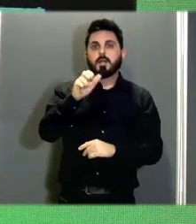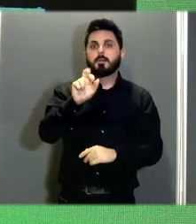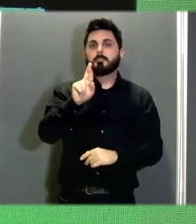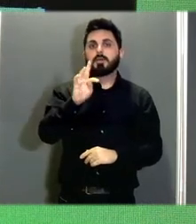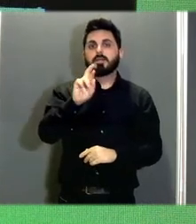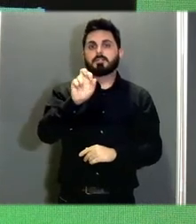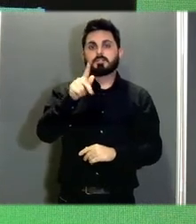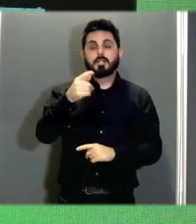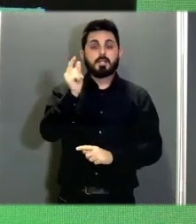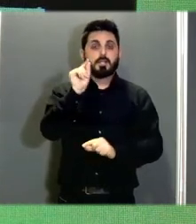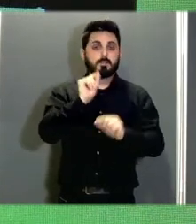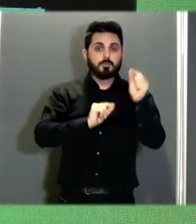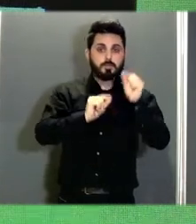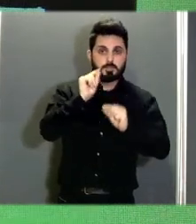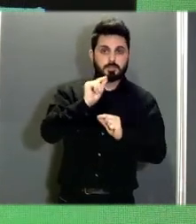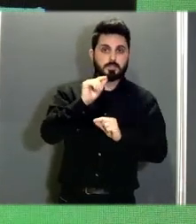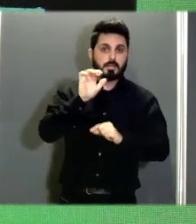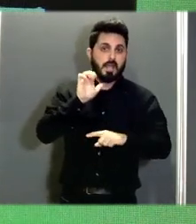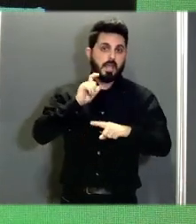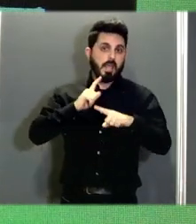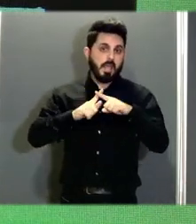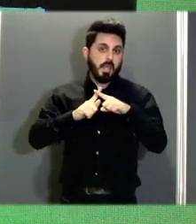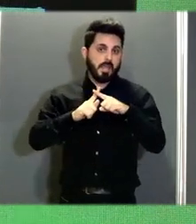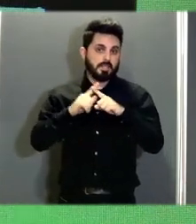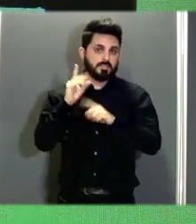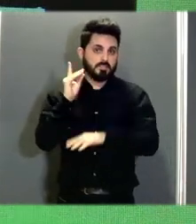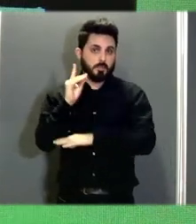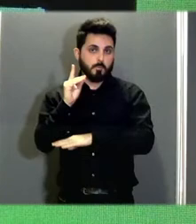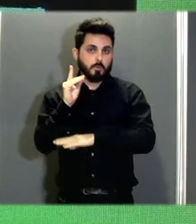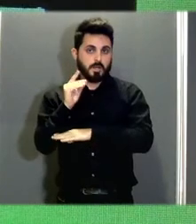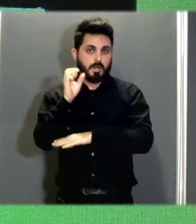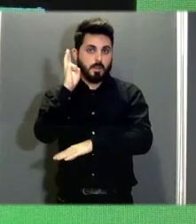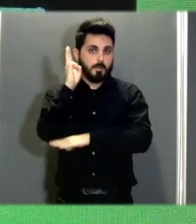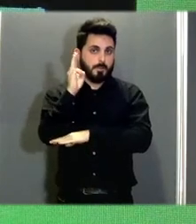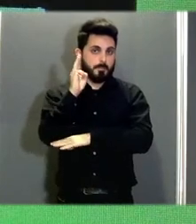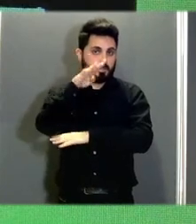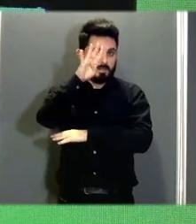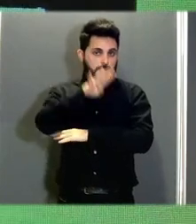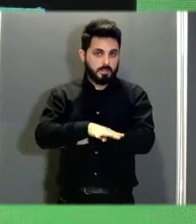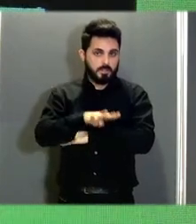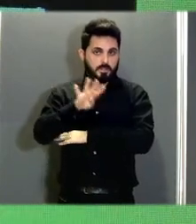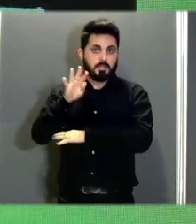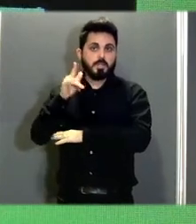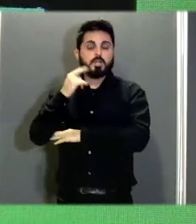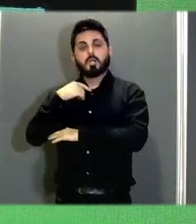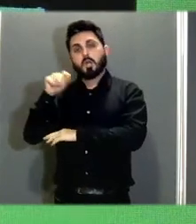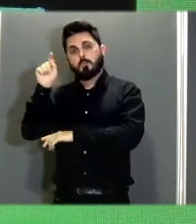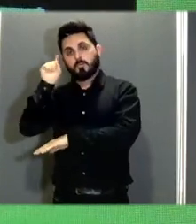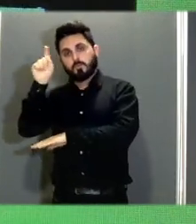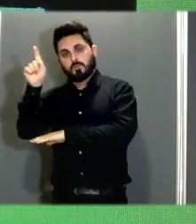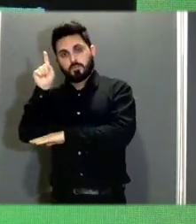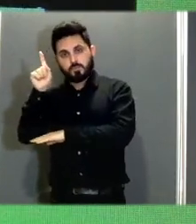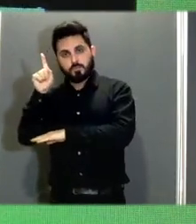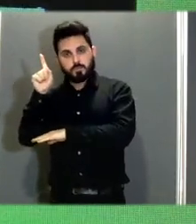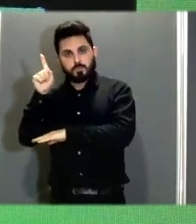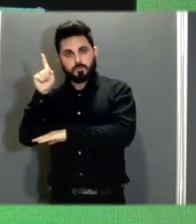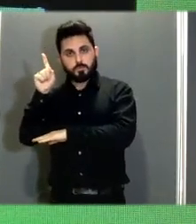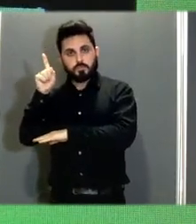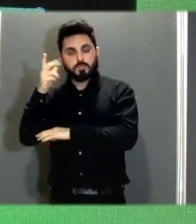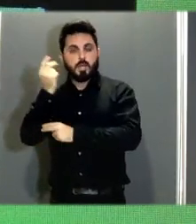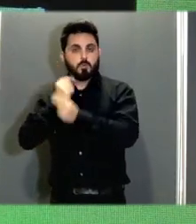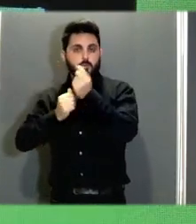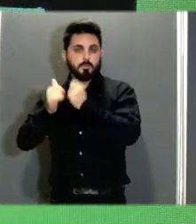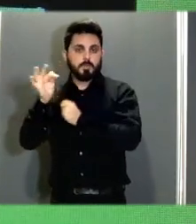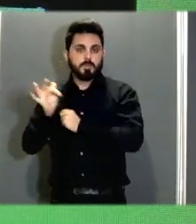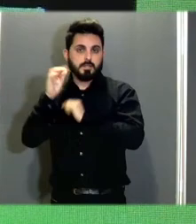economista, exdiputat del Parlament de Catalunya i professor associat de la Facultat d'Economia i Empresa de la Universitat de